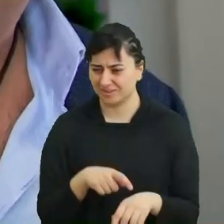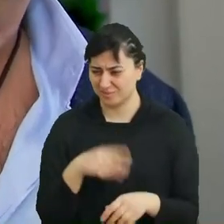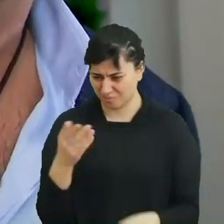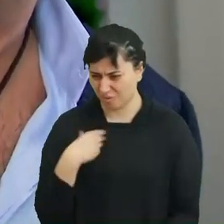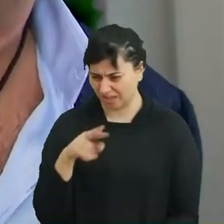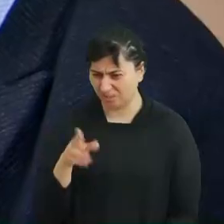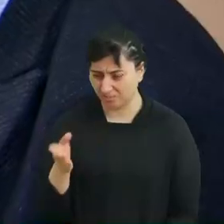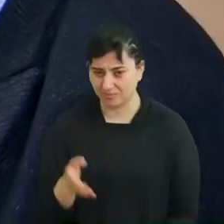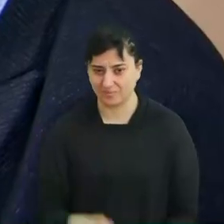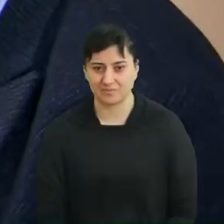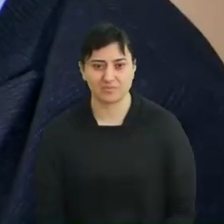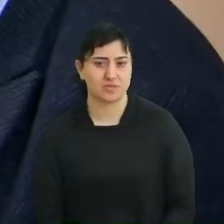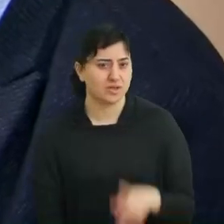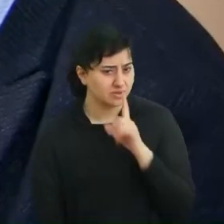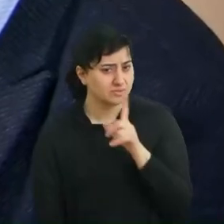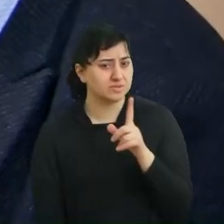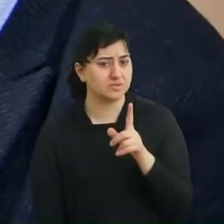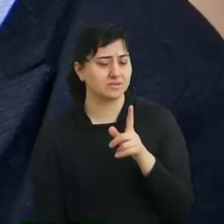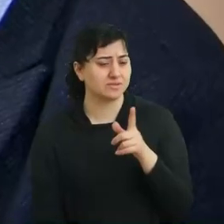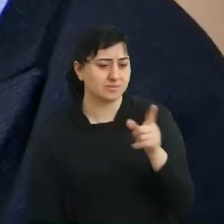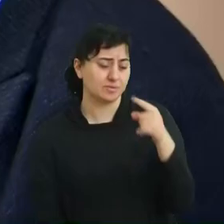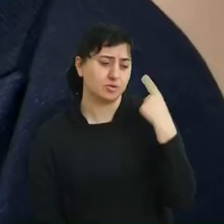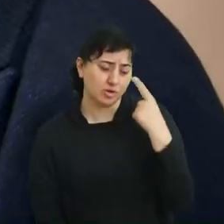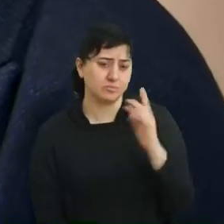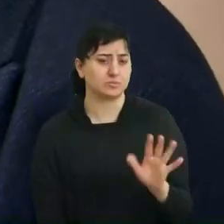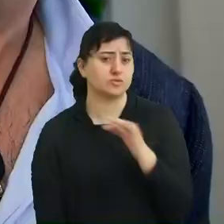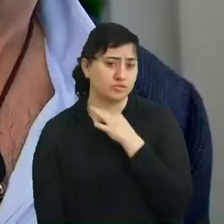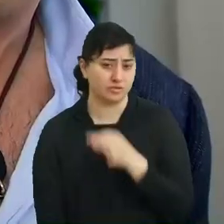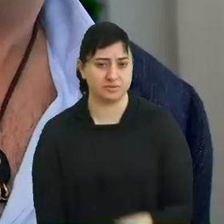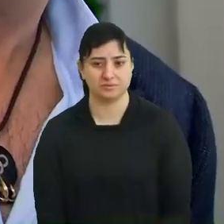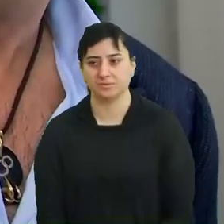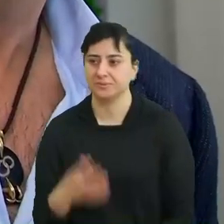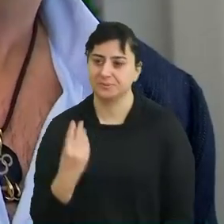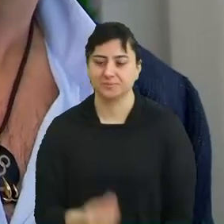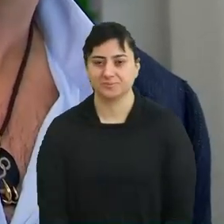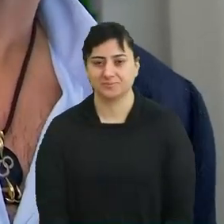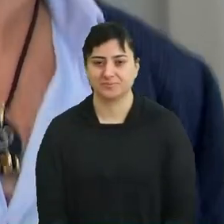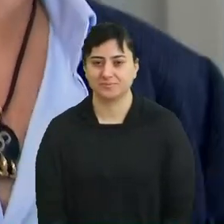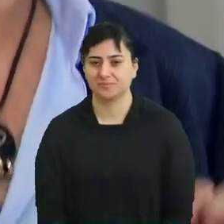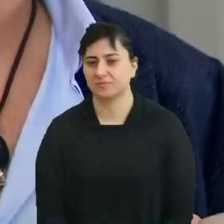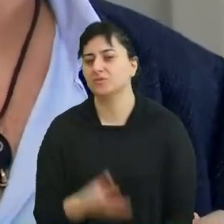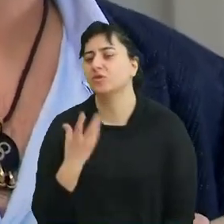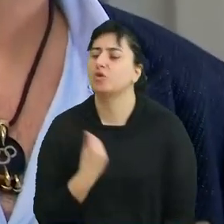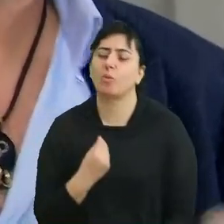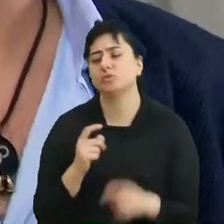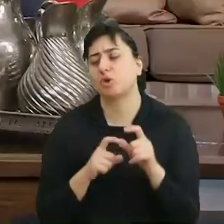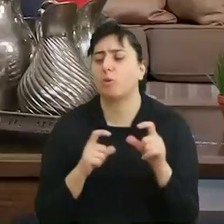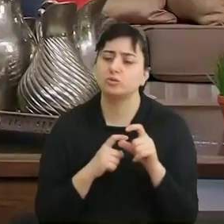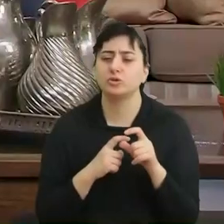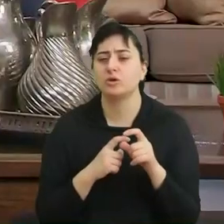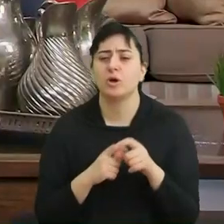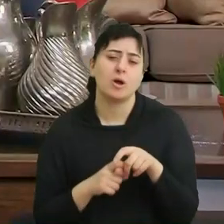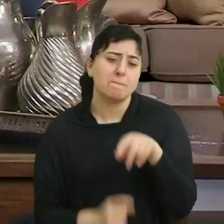ya? Ben böyle mi konuşuyorum? Şşş! Hayatım rüya mısın dedim ama. Ha. Tamam Sarpişko,